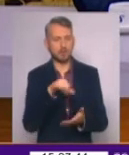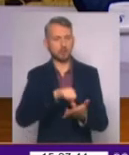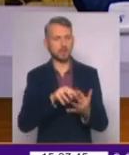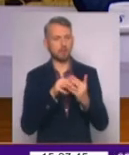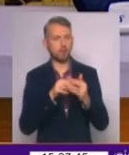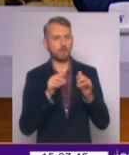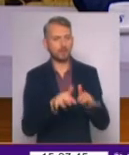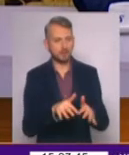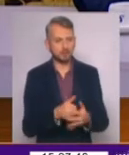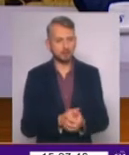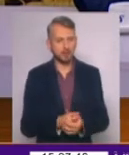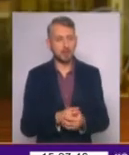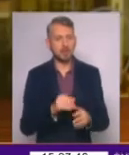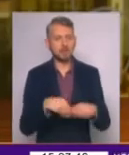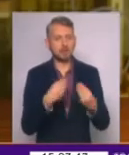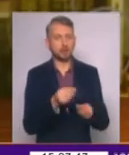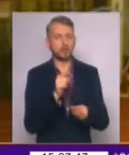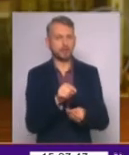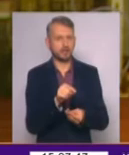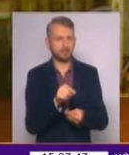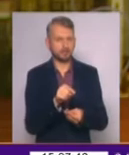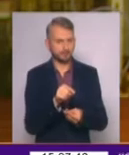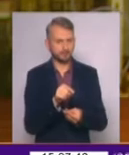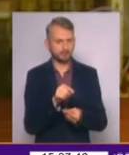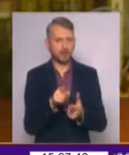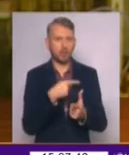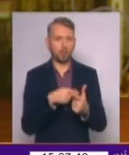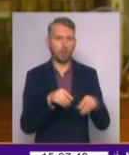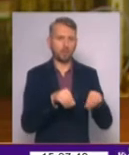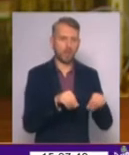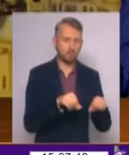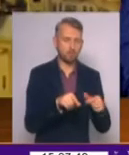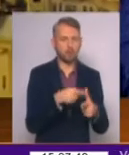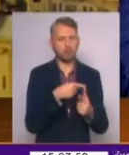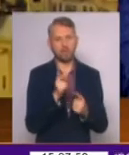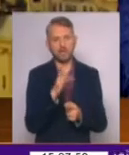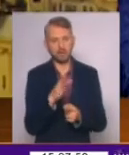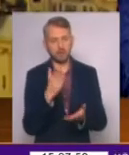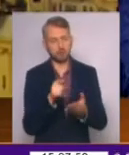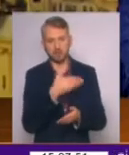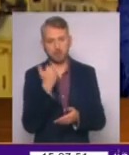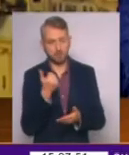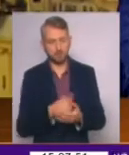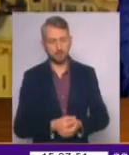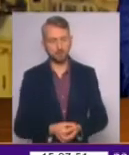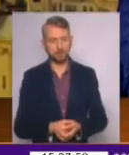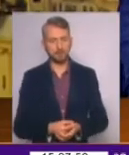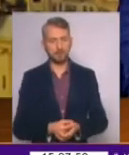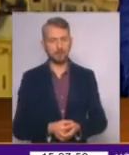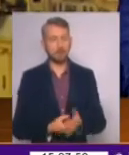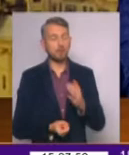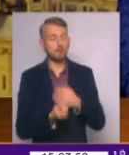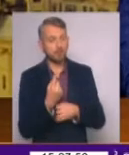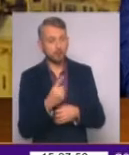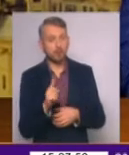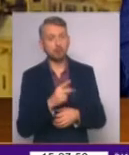дій. Це правда. Надають їм так або землю, або там квартири, якщо вони не мають. Виявилося,